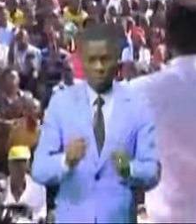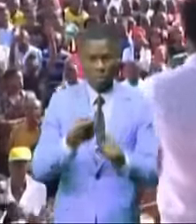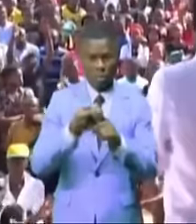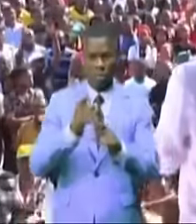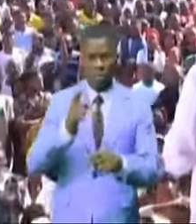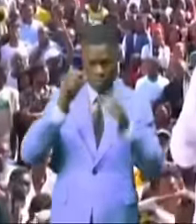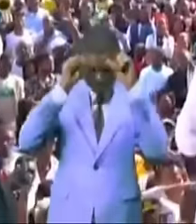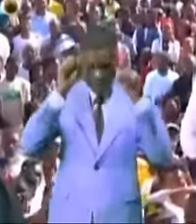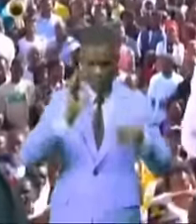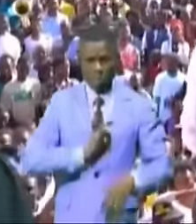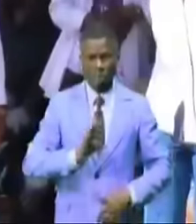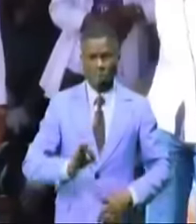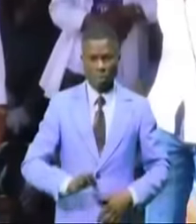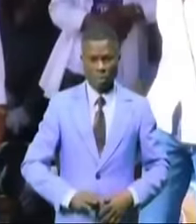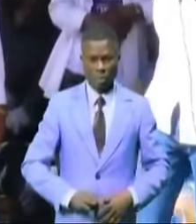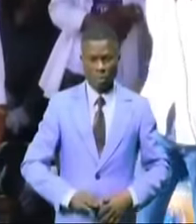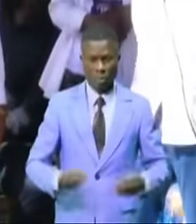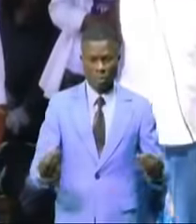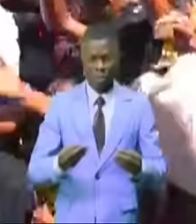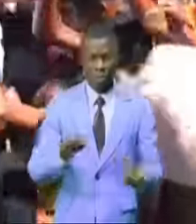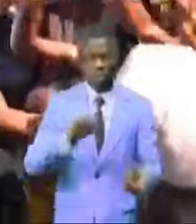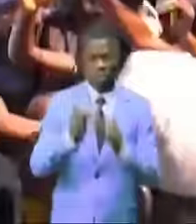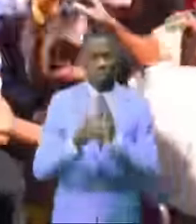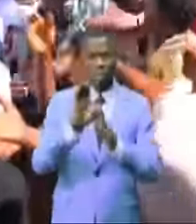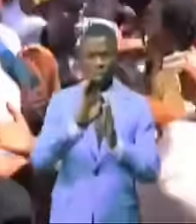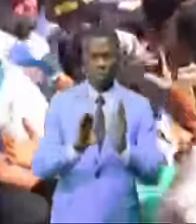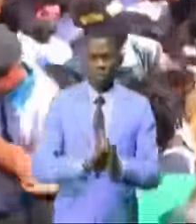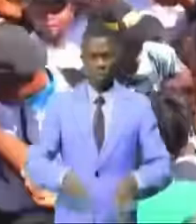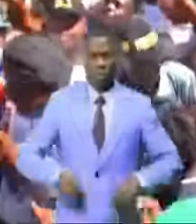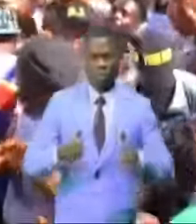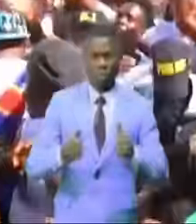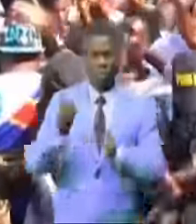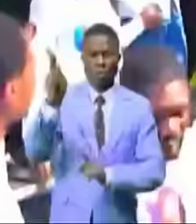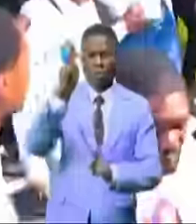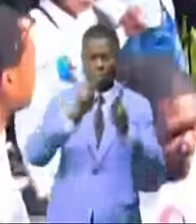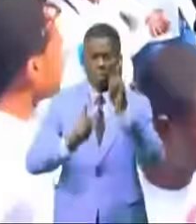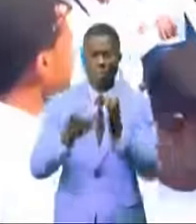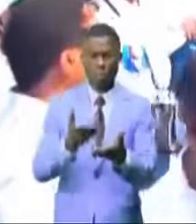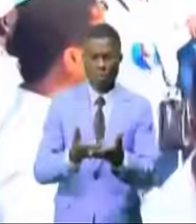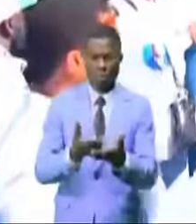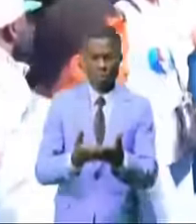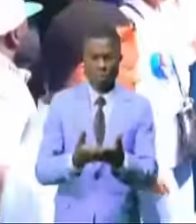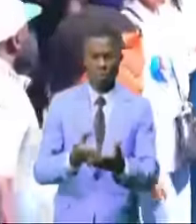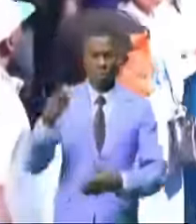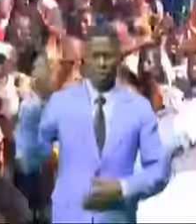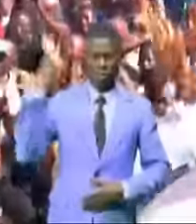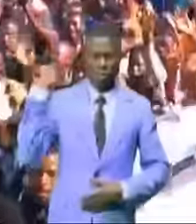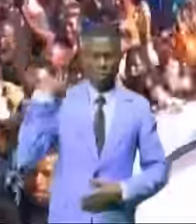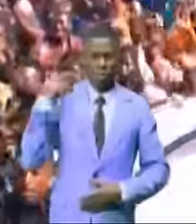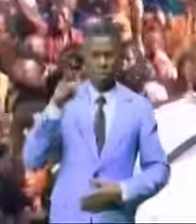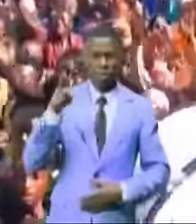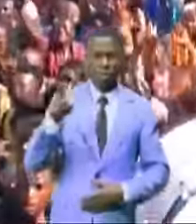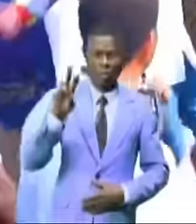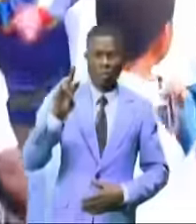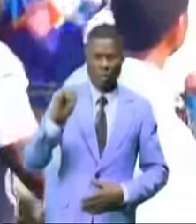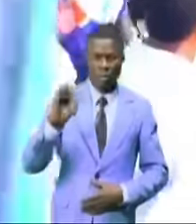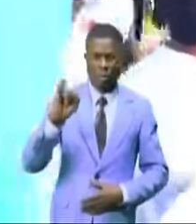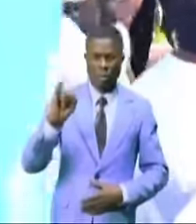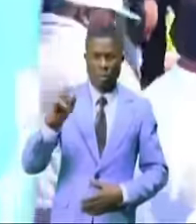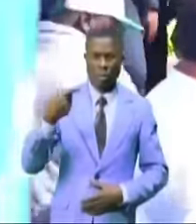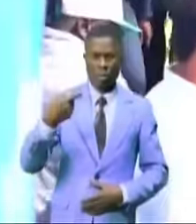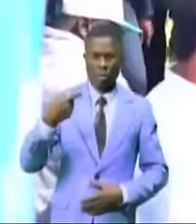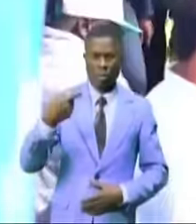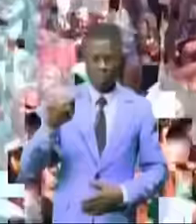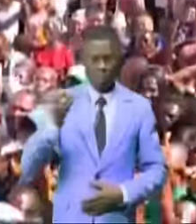président Félix Tshisekedi afin d'améliorer les conditions de vie de sa population. L'honorable Miguel Cachal accompagne parfaitement